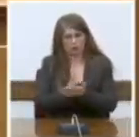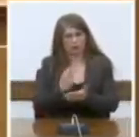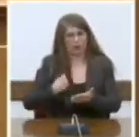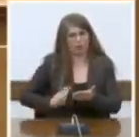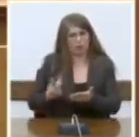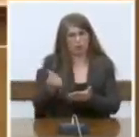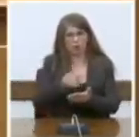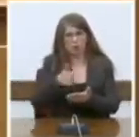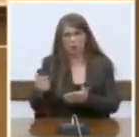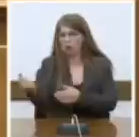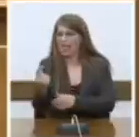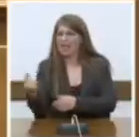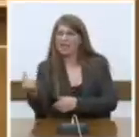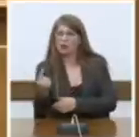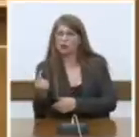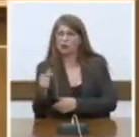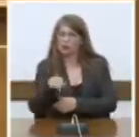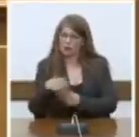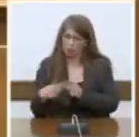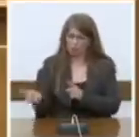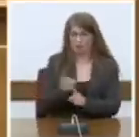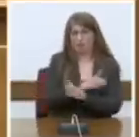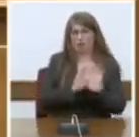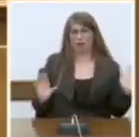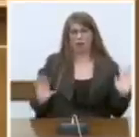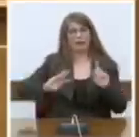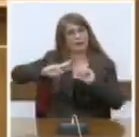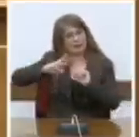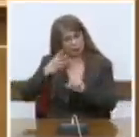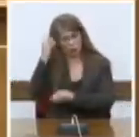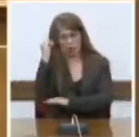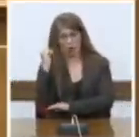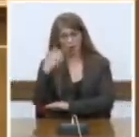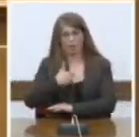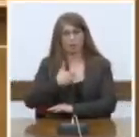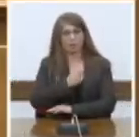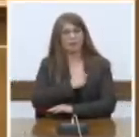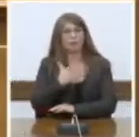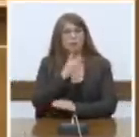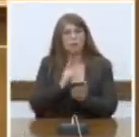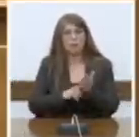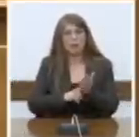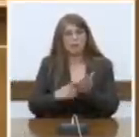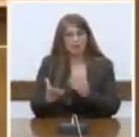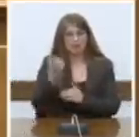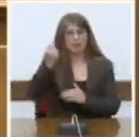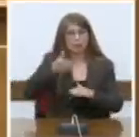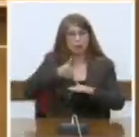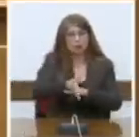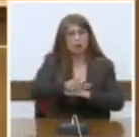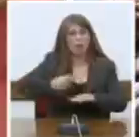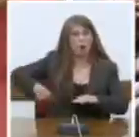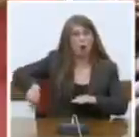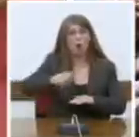χρήματος μόνο για λίγους. Διαφέρουμε και σε αυτό. Και τρίτον, εμείς θεωρούμε ότι πρέπει να υπάρχει διασφάλιση της πρόσβασης όλων